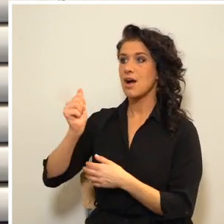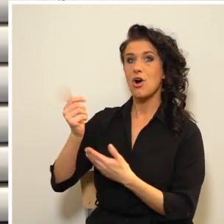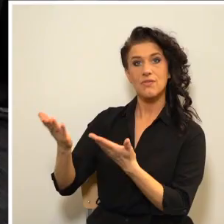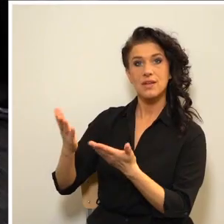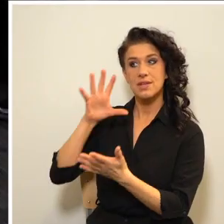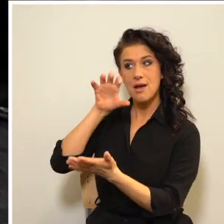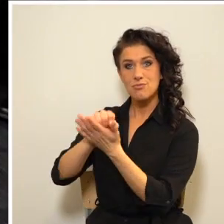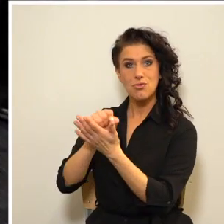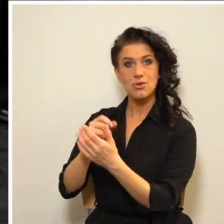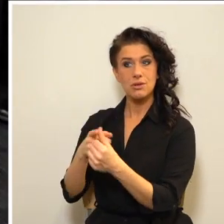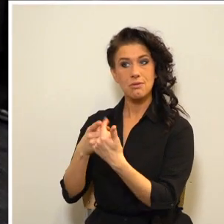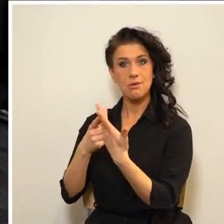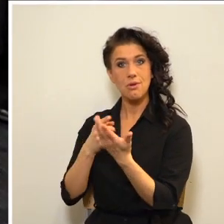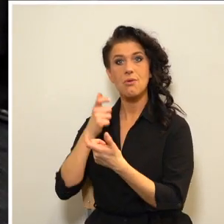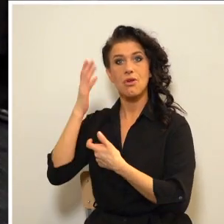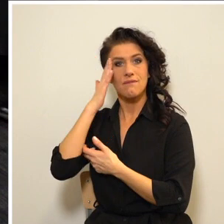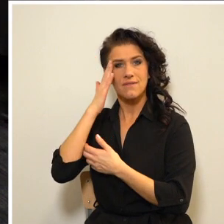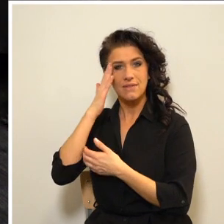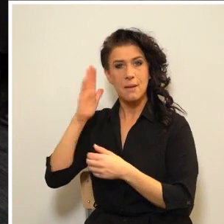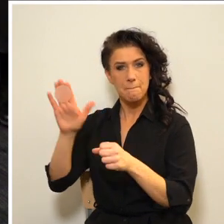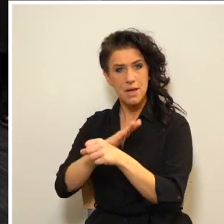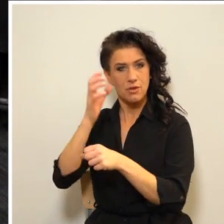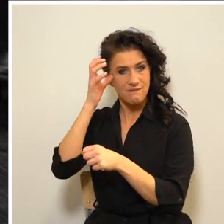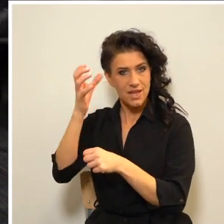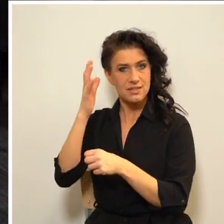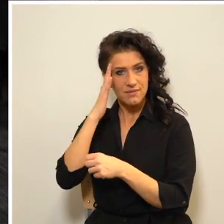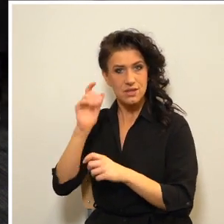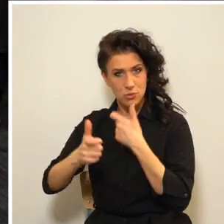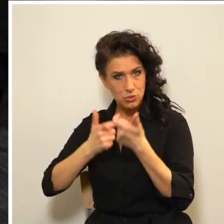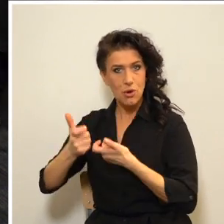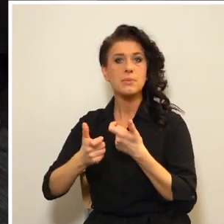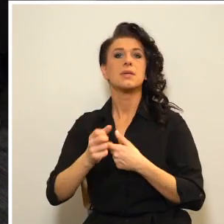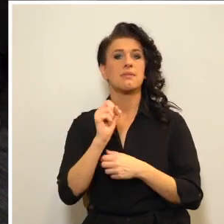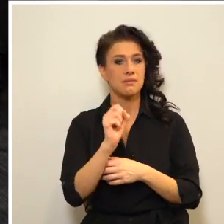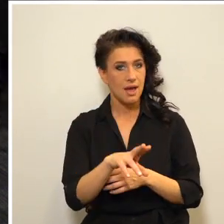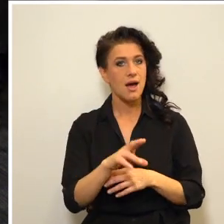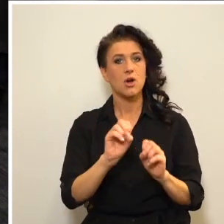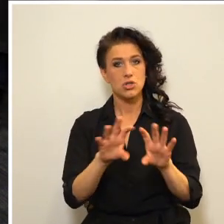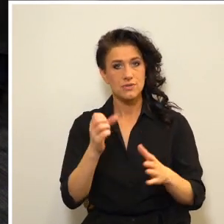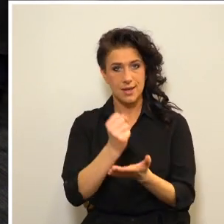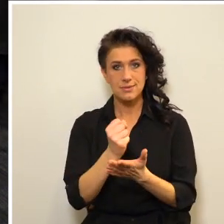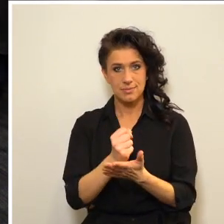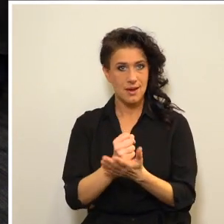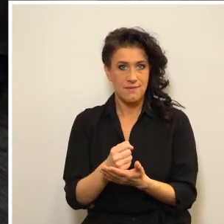podejmuje bardzo tutaj jest edytować międzynarodowych będzie wszystka bo nie wszystko nawet wiemy co jest jeszcze